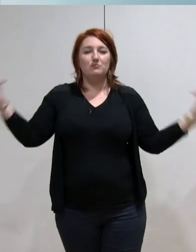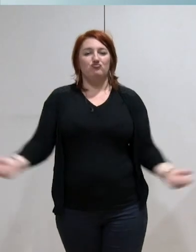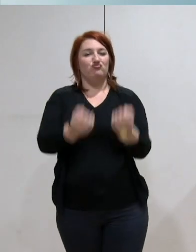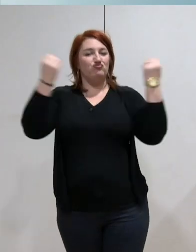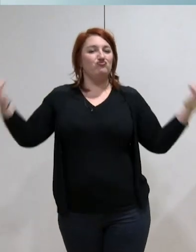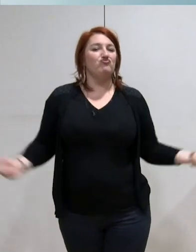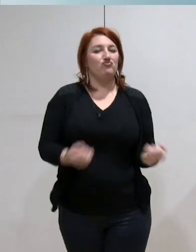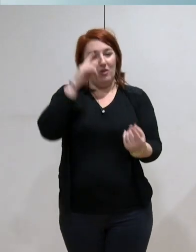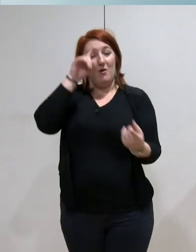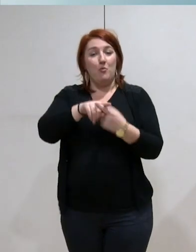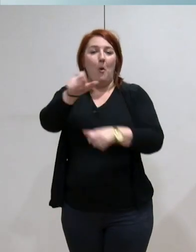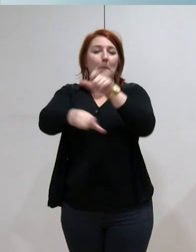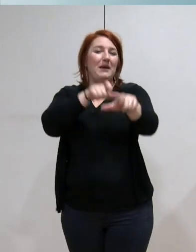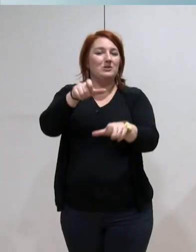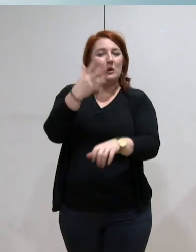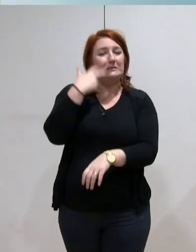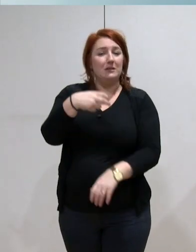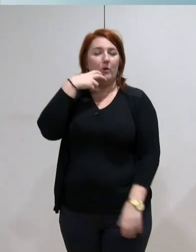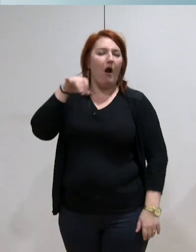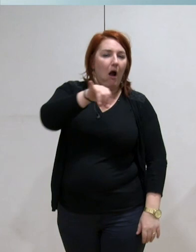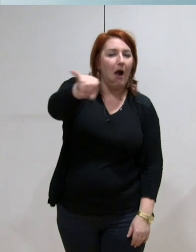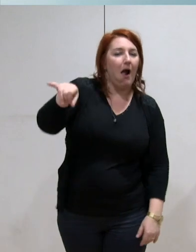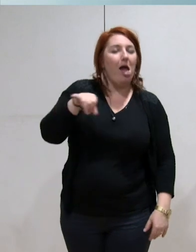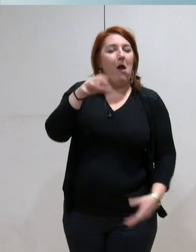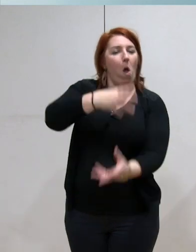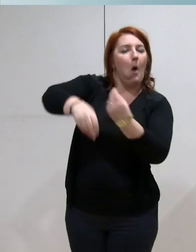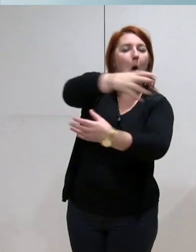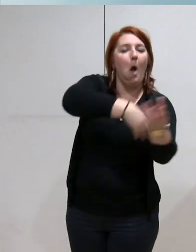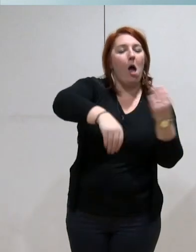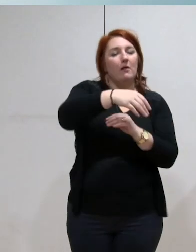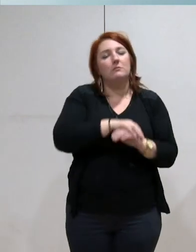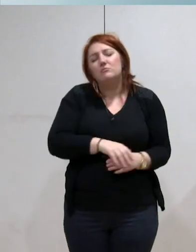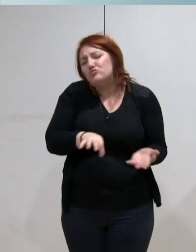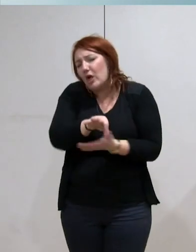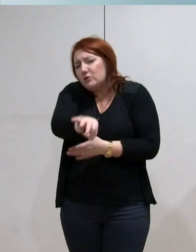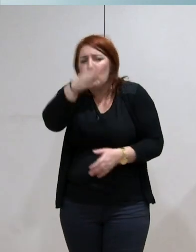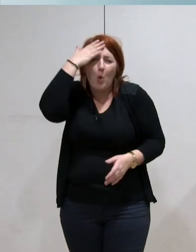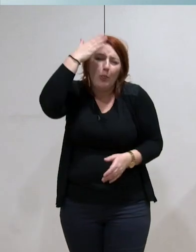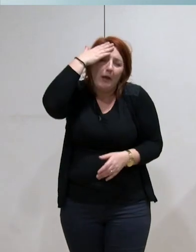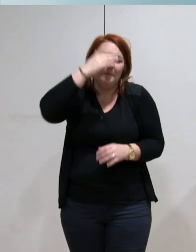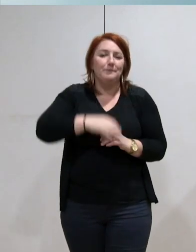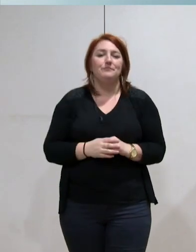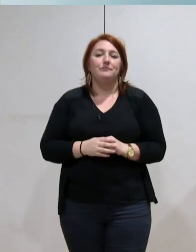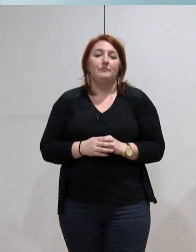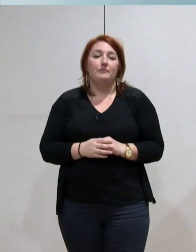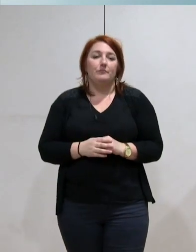l'attention sur d'autres on connaî la stratégie j'ai entendu bien sûr là quelques frémissement qui